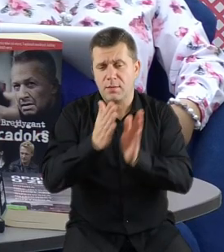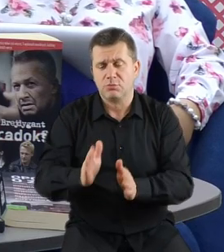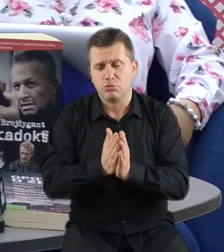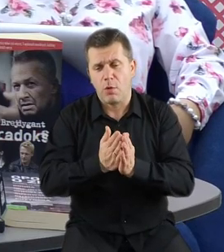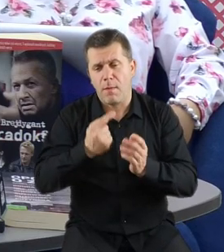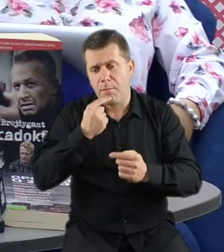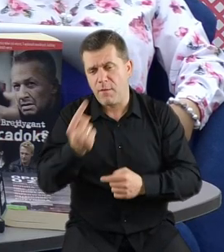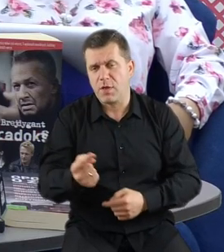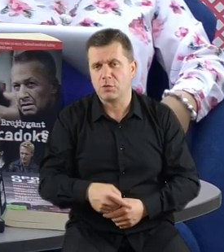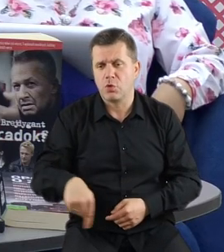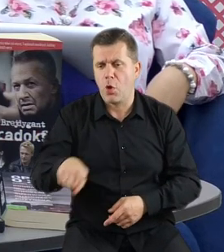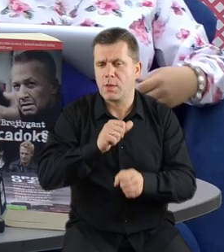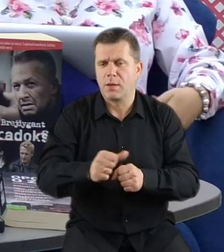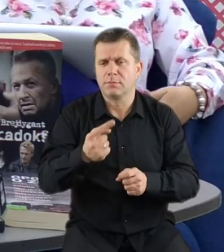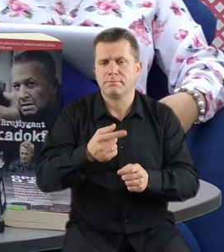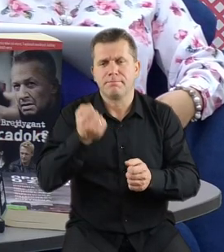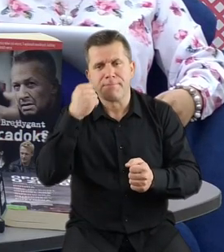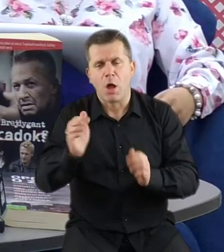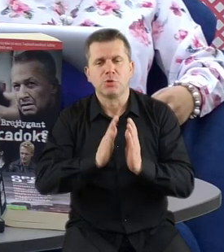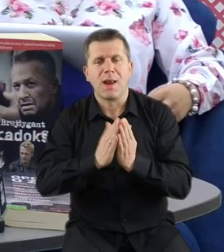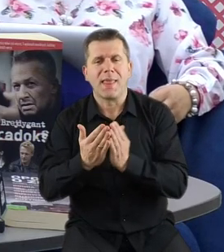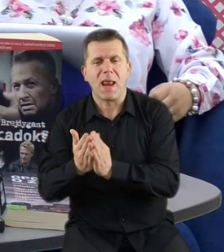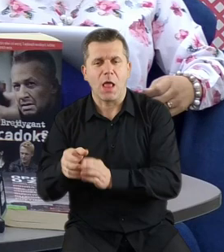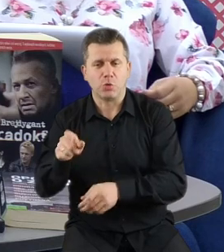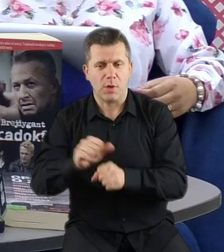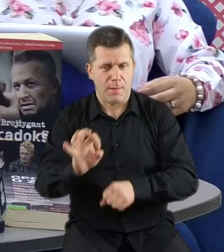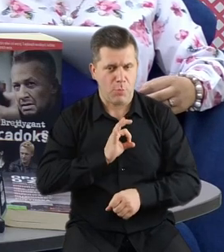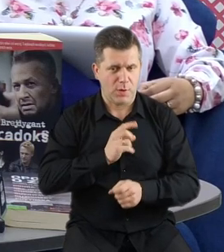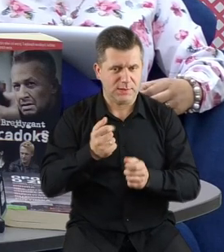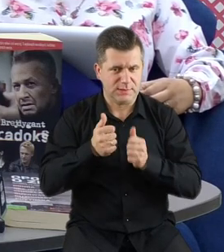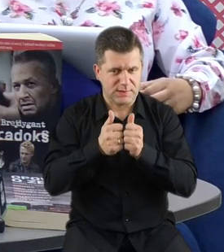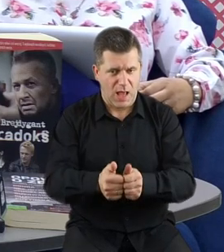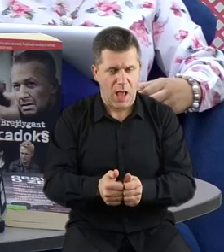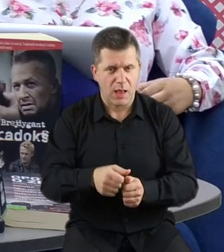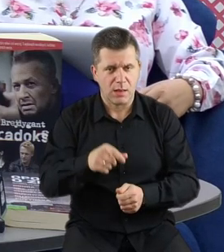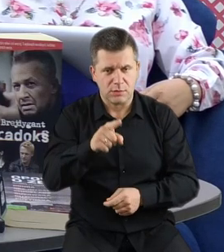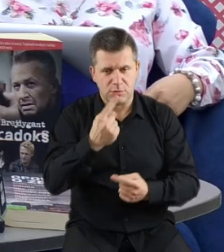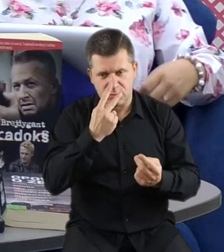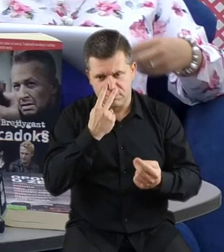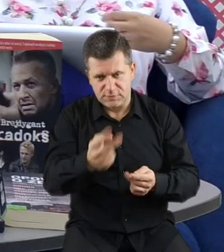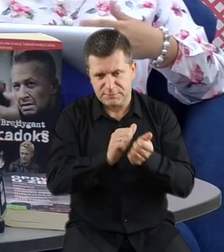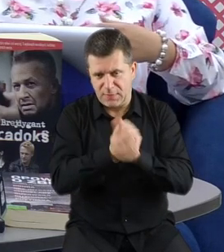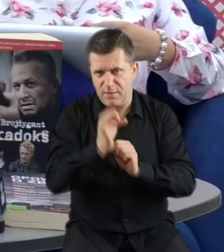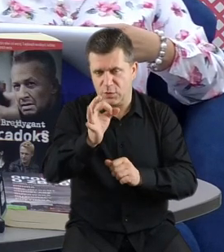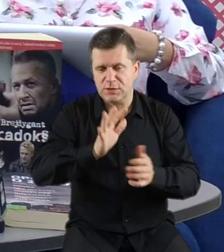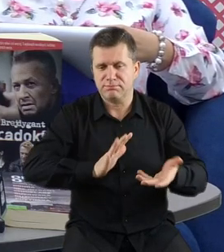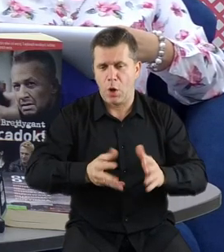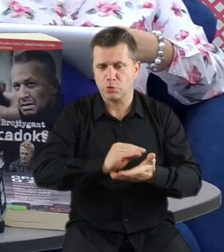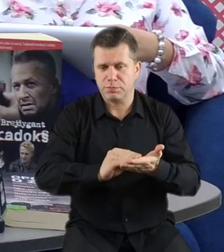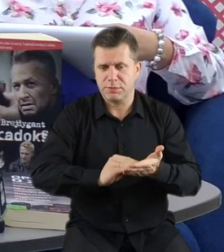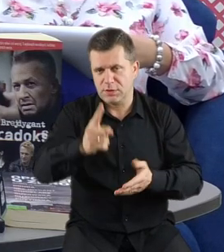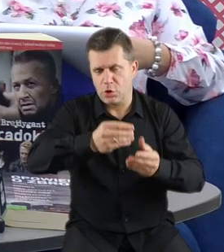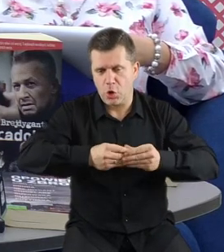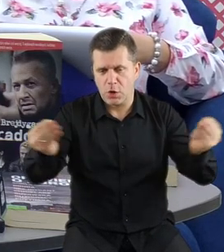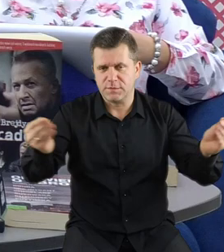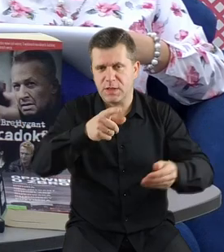kolejnych powieściach one są już bardziej literackie. Czy to jest moje zdanie? Czy dostrzega pan jakiś, że zmienia pan swój sposób pisania,